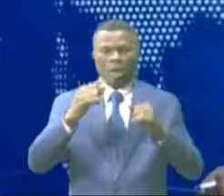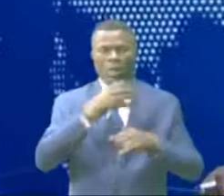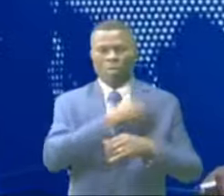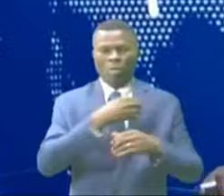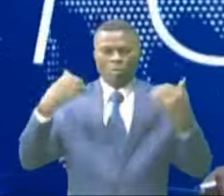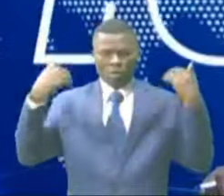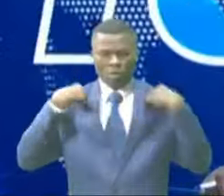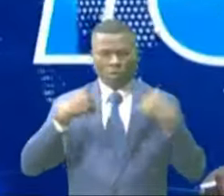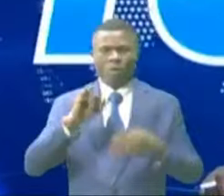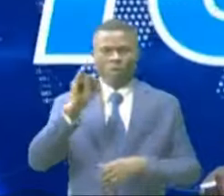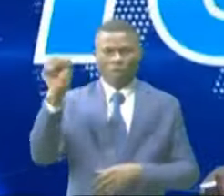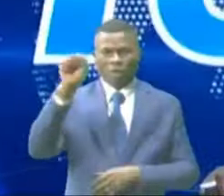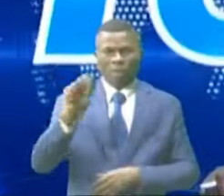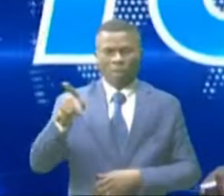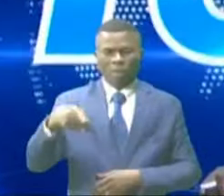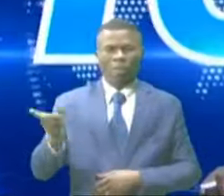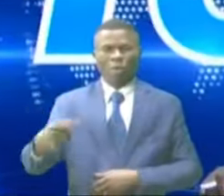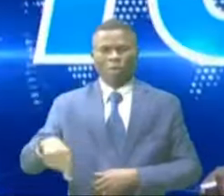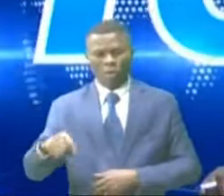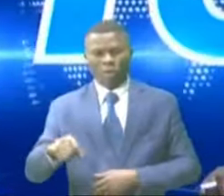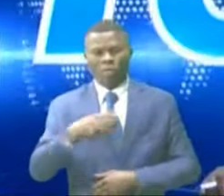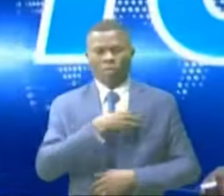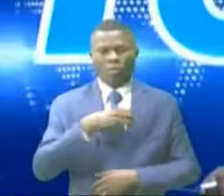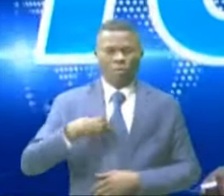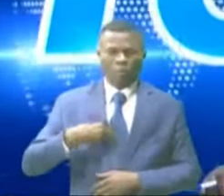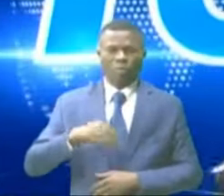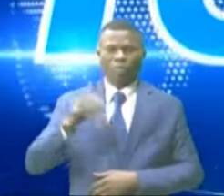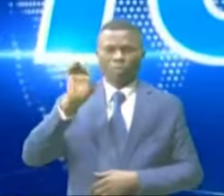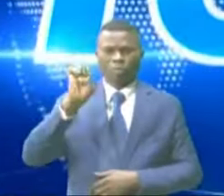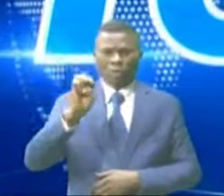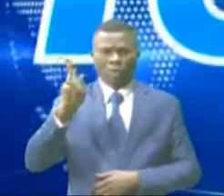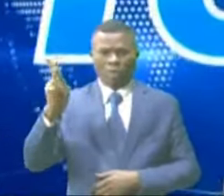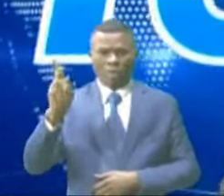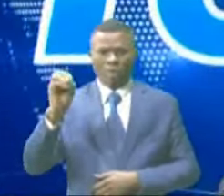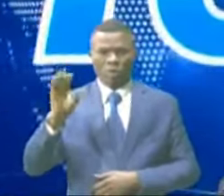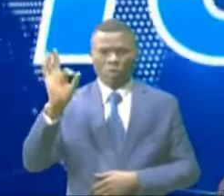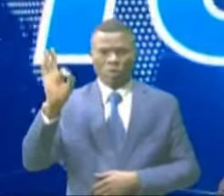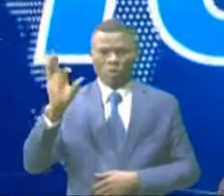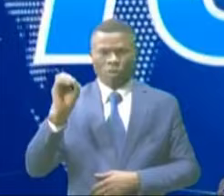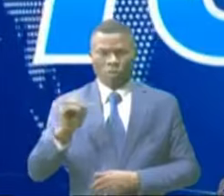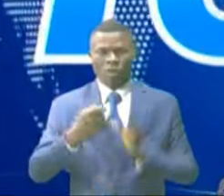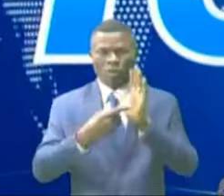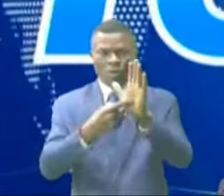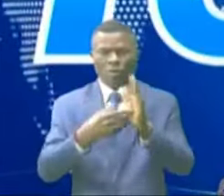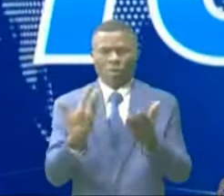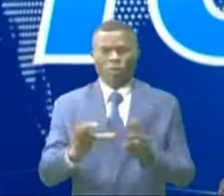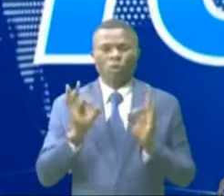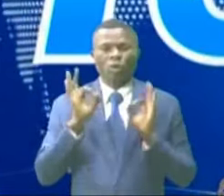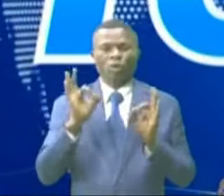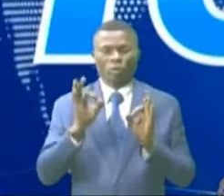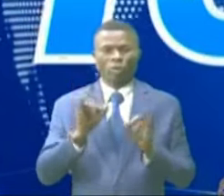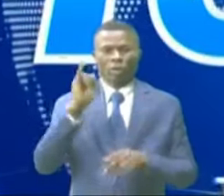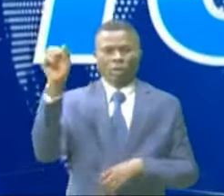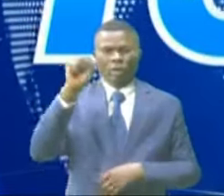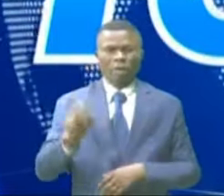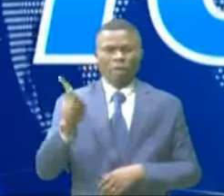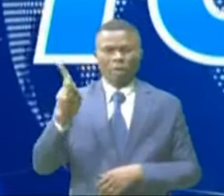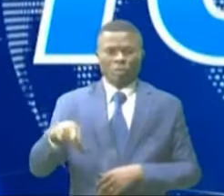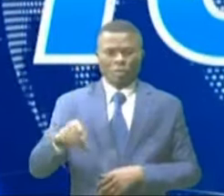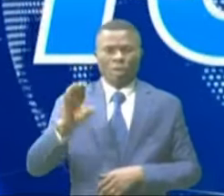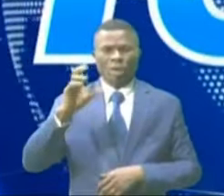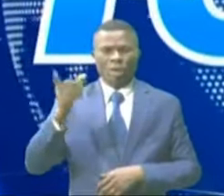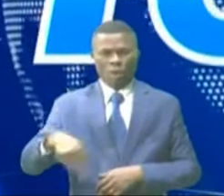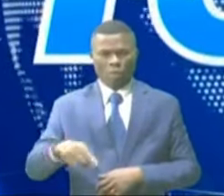générale de l'ISP Gombe, Gertrude Ekombe Ekofo, qui a aussi présenté quelques innovations à l'ISP Gombe. Yvette